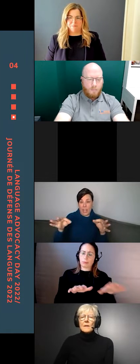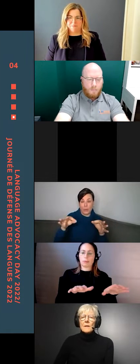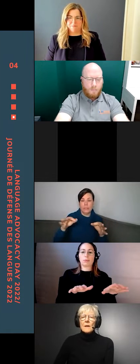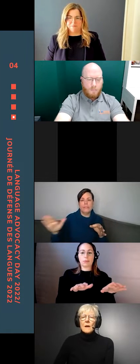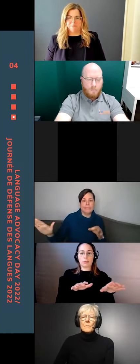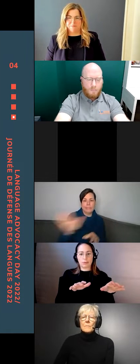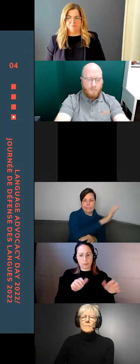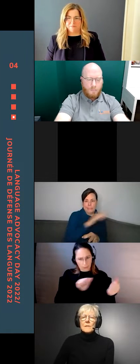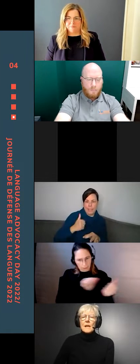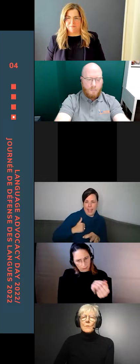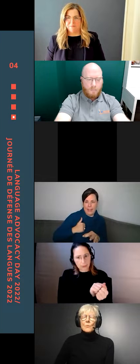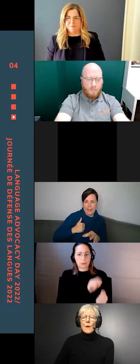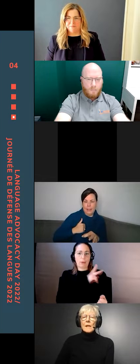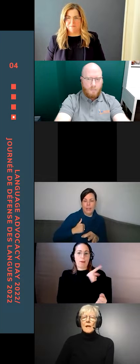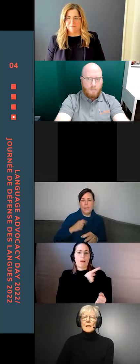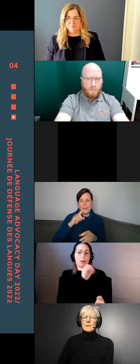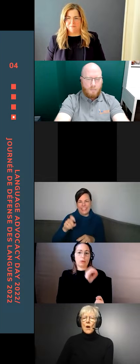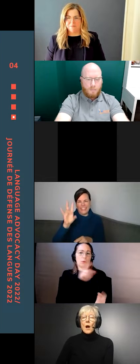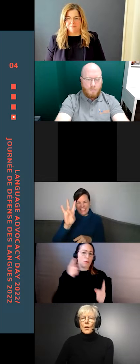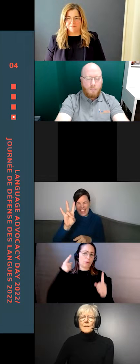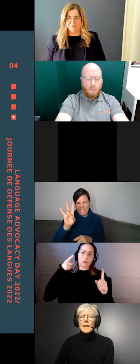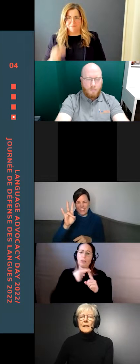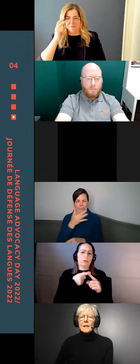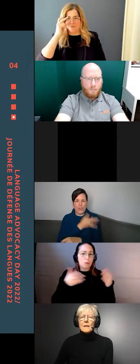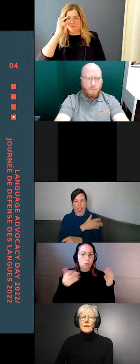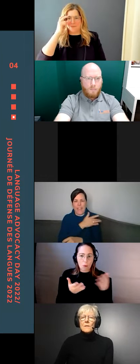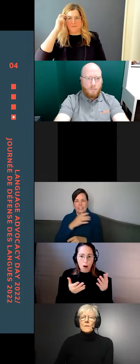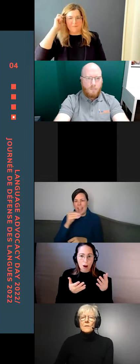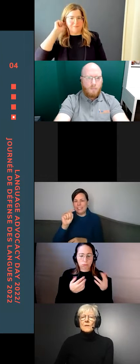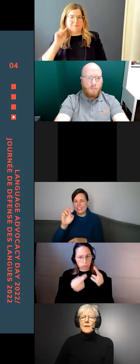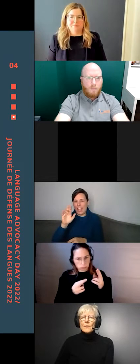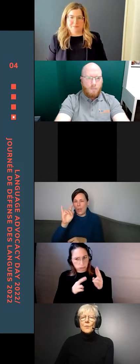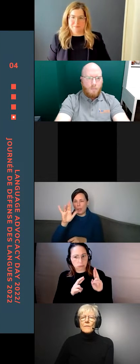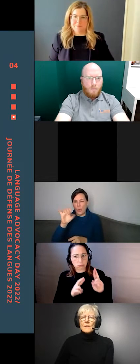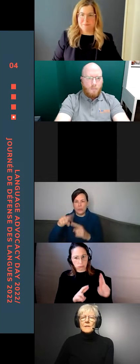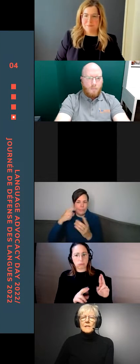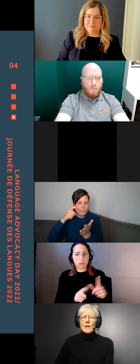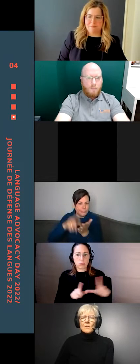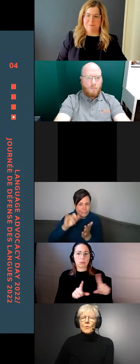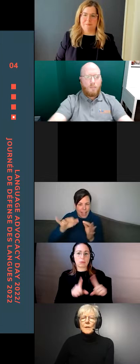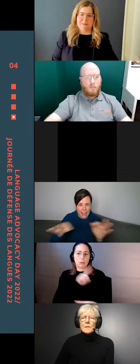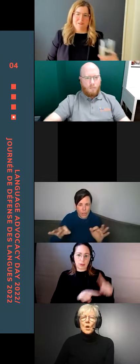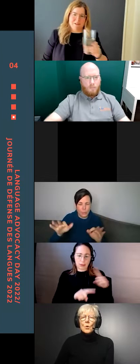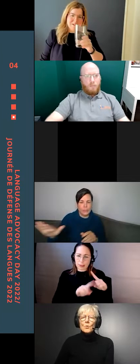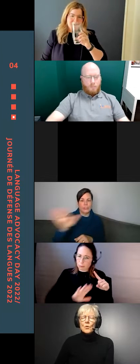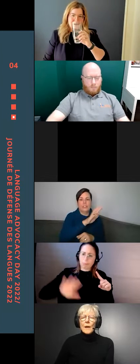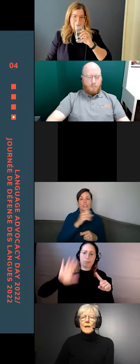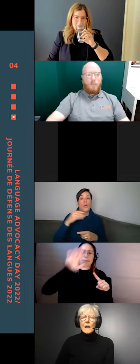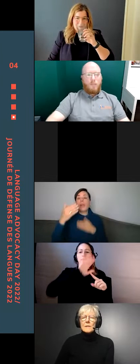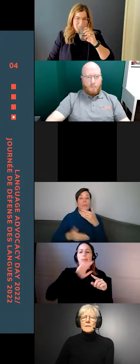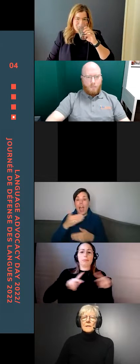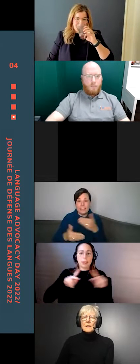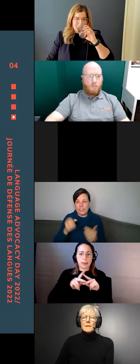travaille énormément avec la province, avec l'objectif de reconnaître la